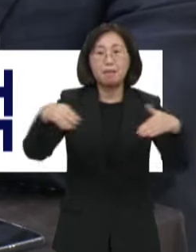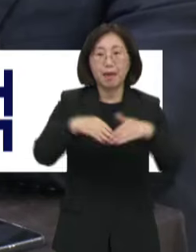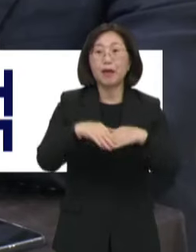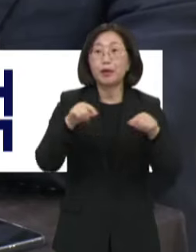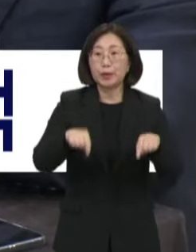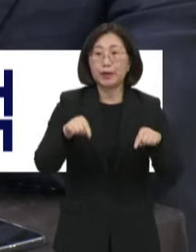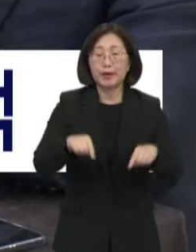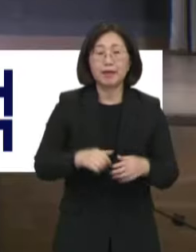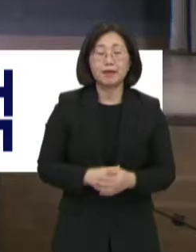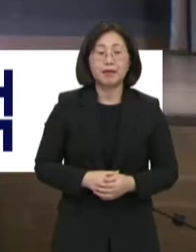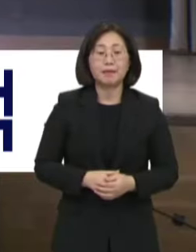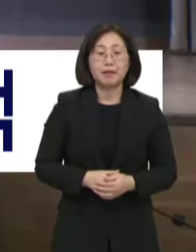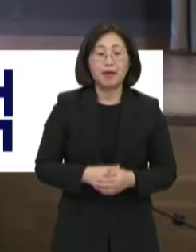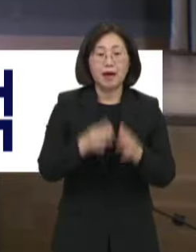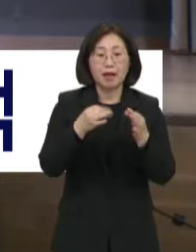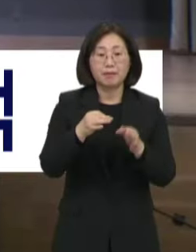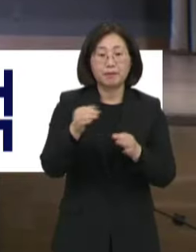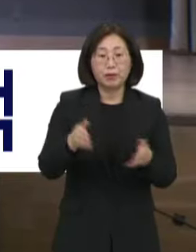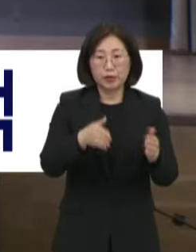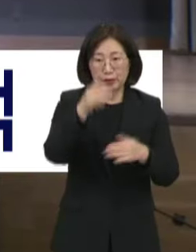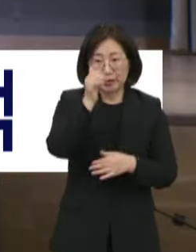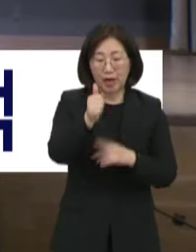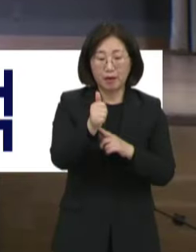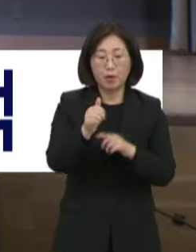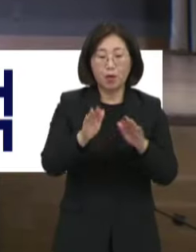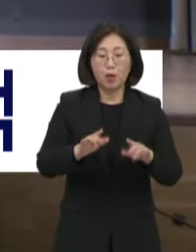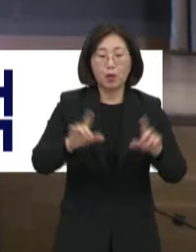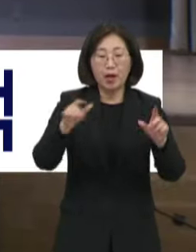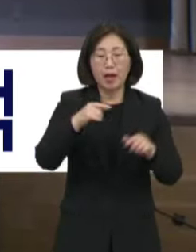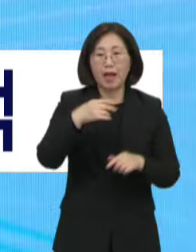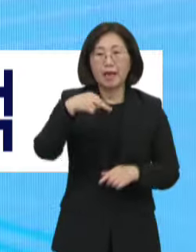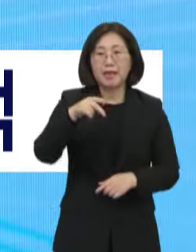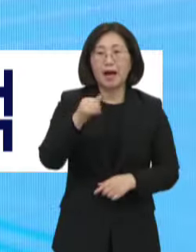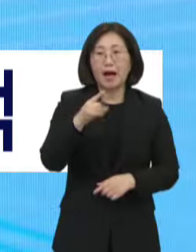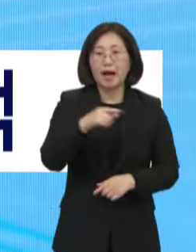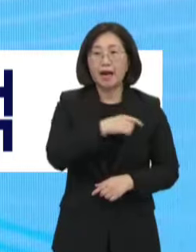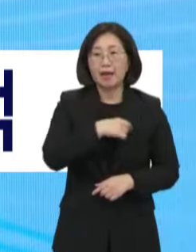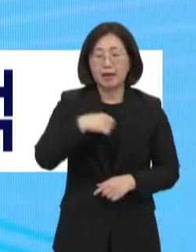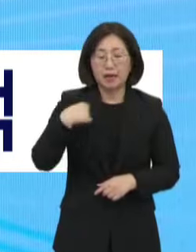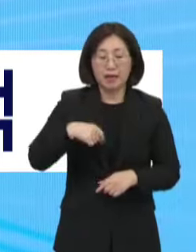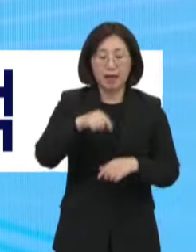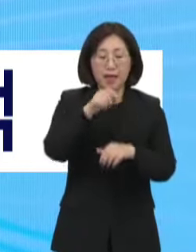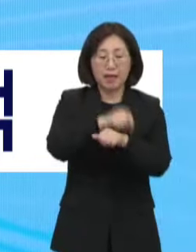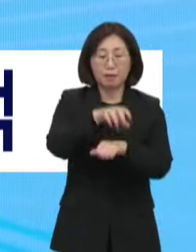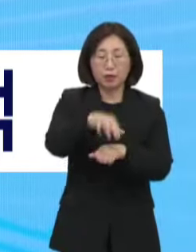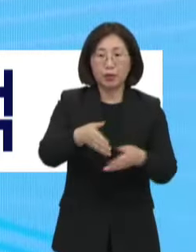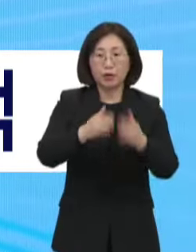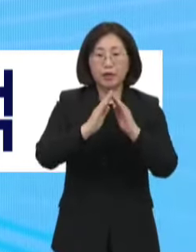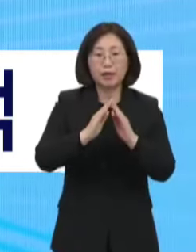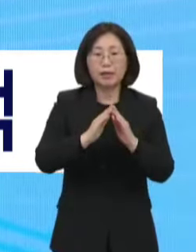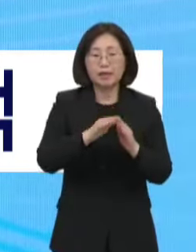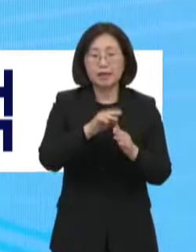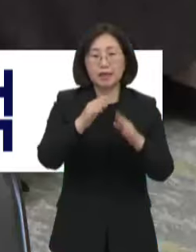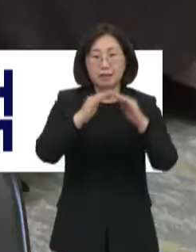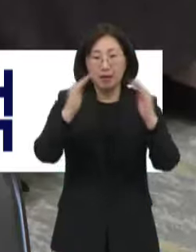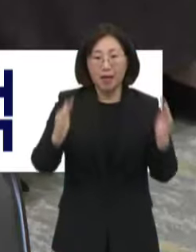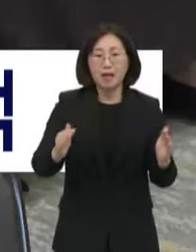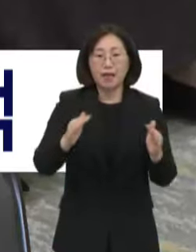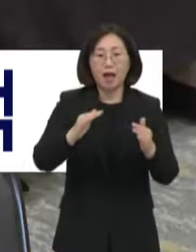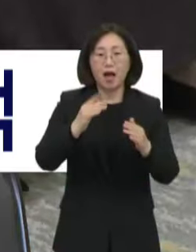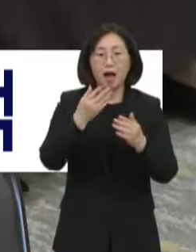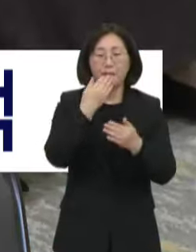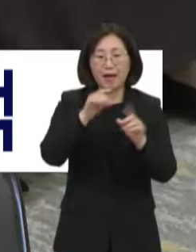논의했습니다. 김태흠 충남지사는 올해 상하이시에 통상사무소를 설치하겠다면서 스마트팜과 밀키트 수출